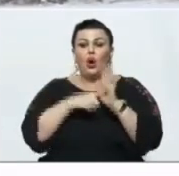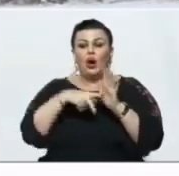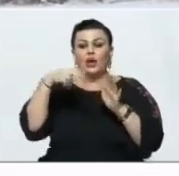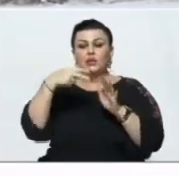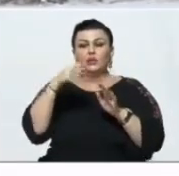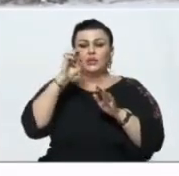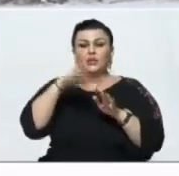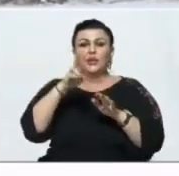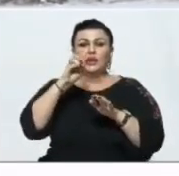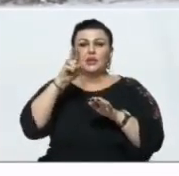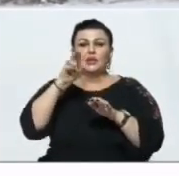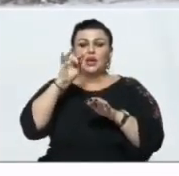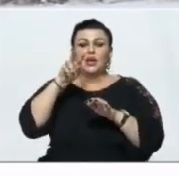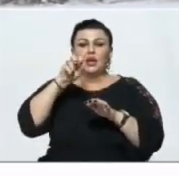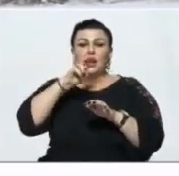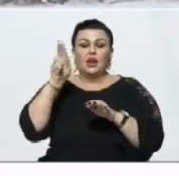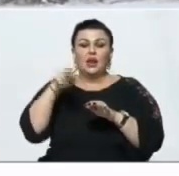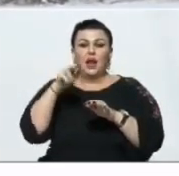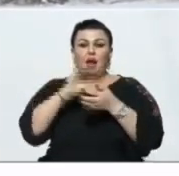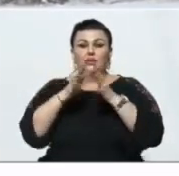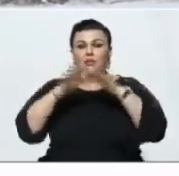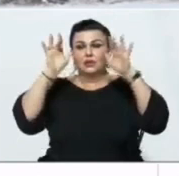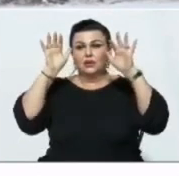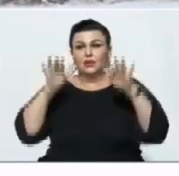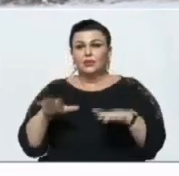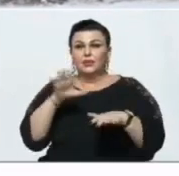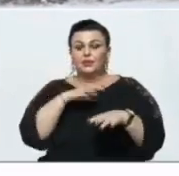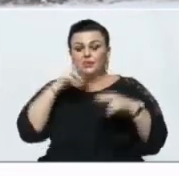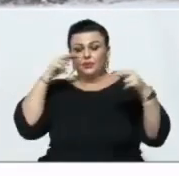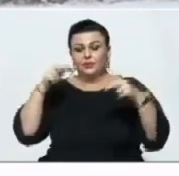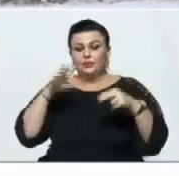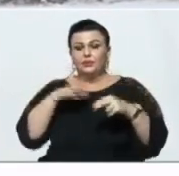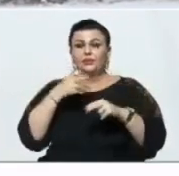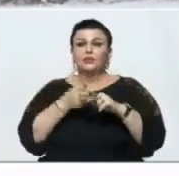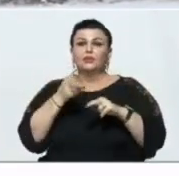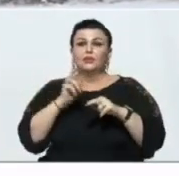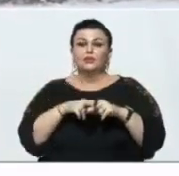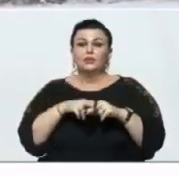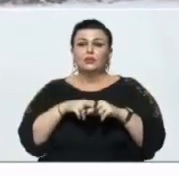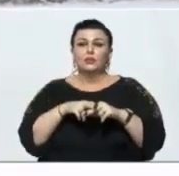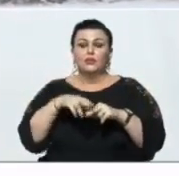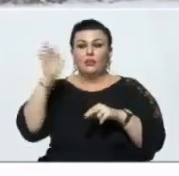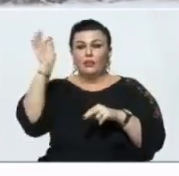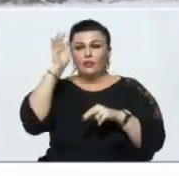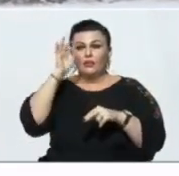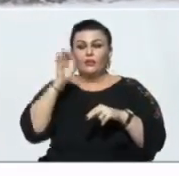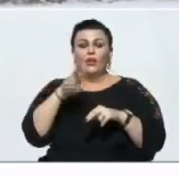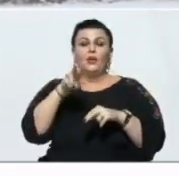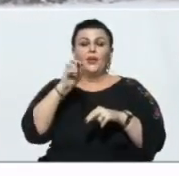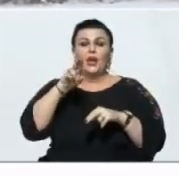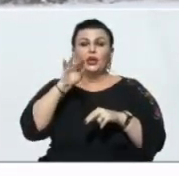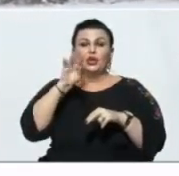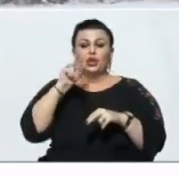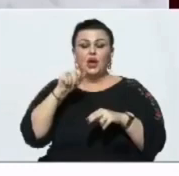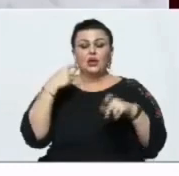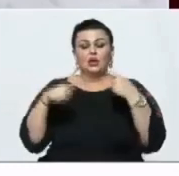arasında Niderlanda qar yağışının düşdüyünün şahidi olduq. Bu rəqəm Almanyada və Belçikada isə